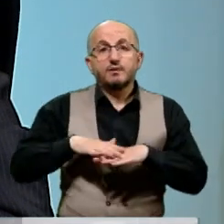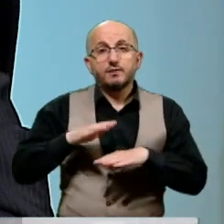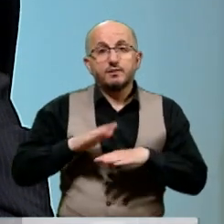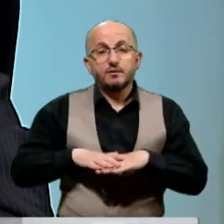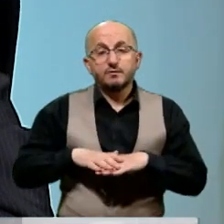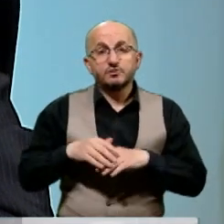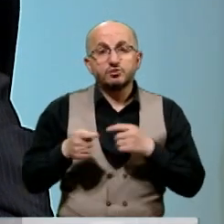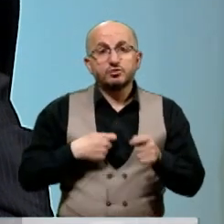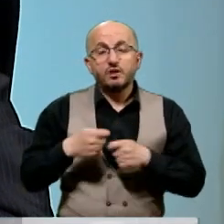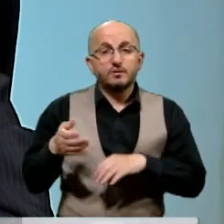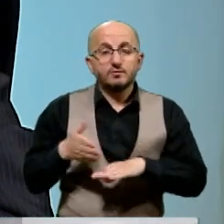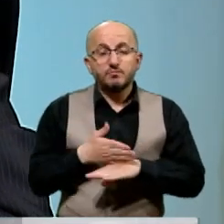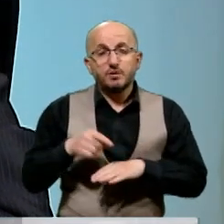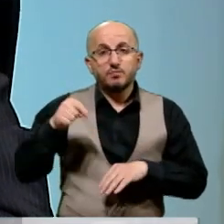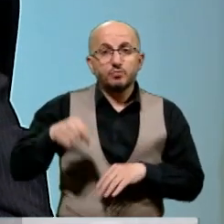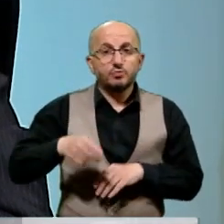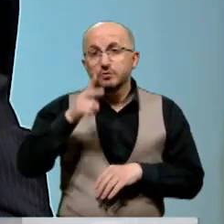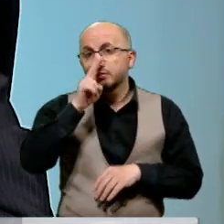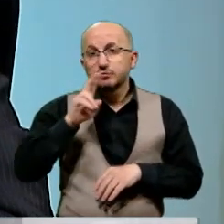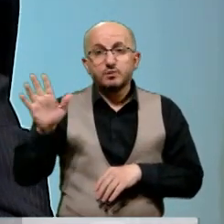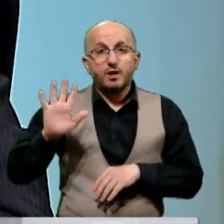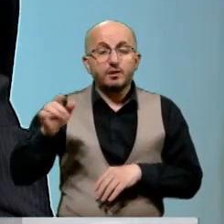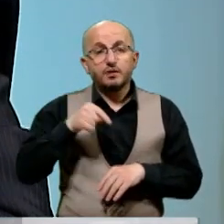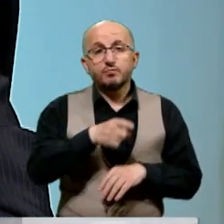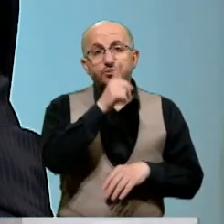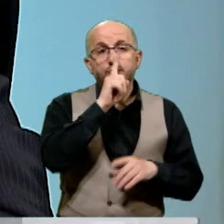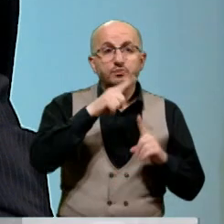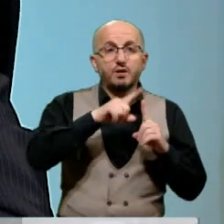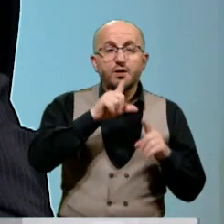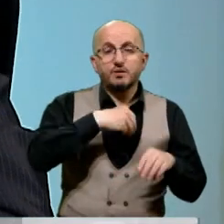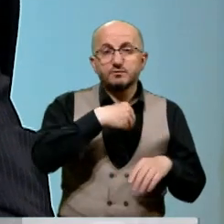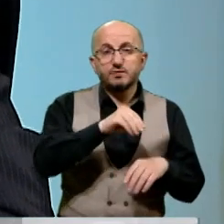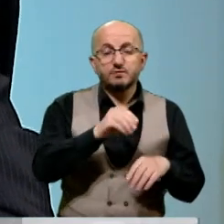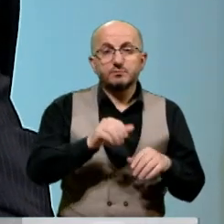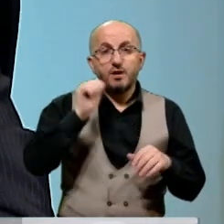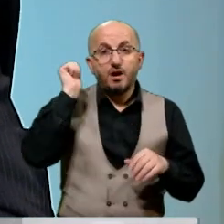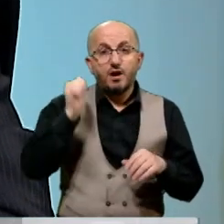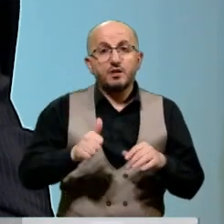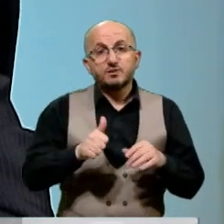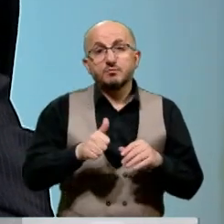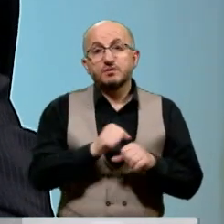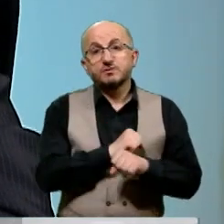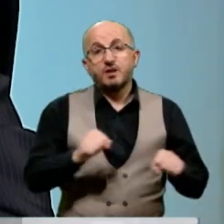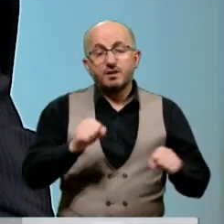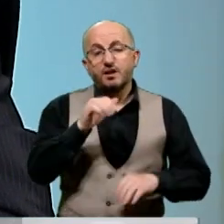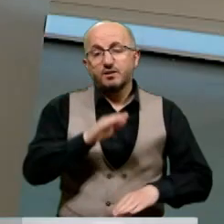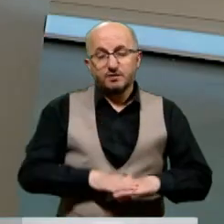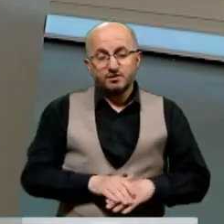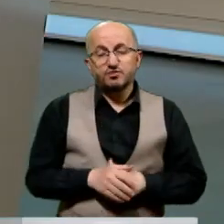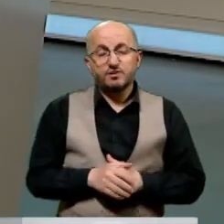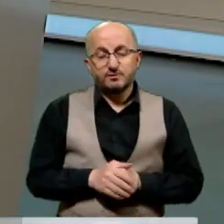bu ticaret malı bugün 250 liraya ise bu 100 liraya sat tığı takdirde her zaman içeriye gidecektir